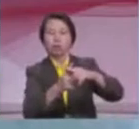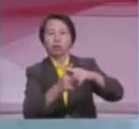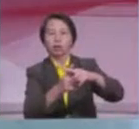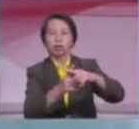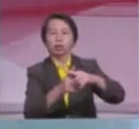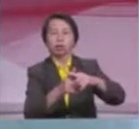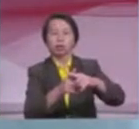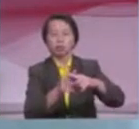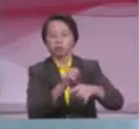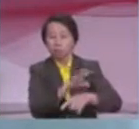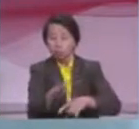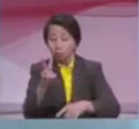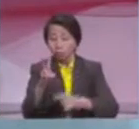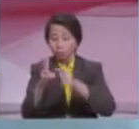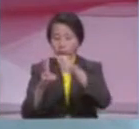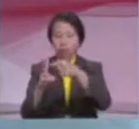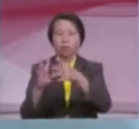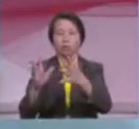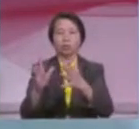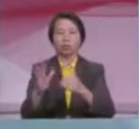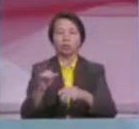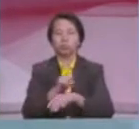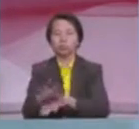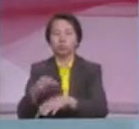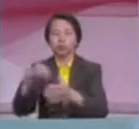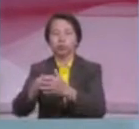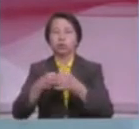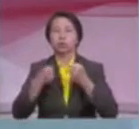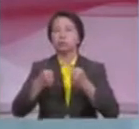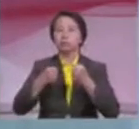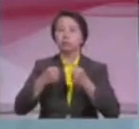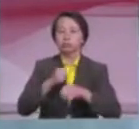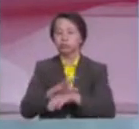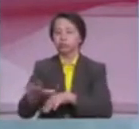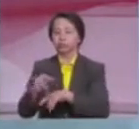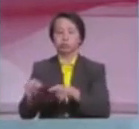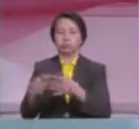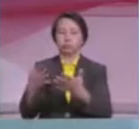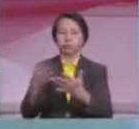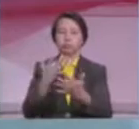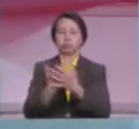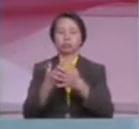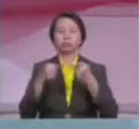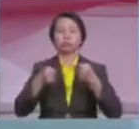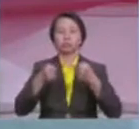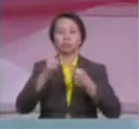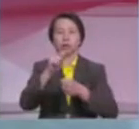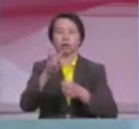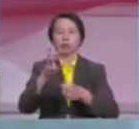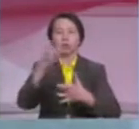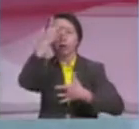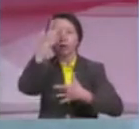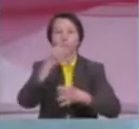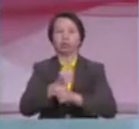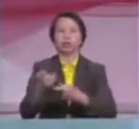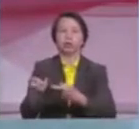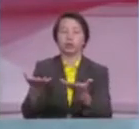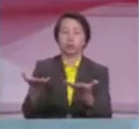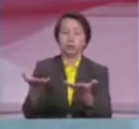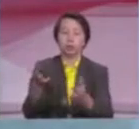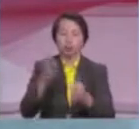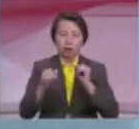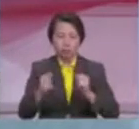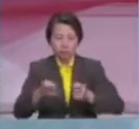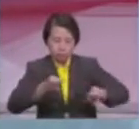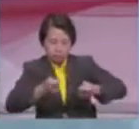menjangkiti mereka di lokap IPD Lahad Datu dan juga di penjara Tawau. Jadi kalau kita boleh